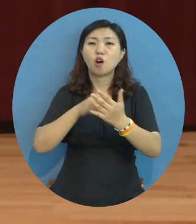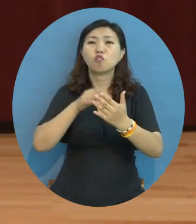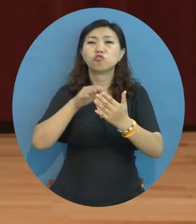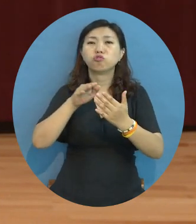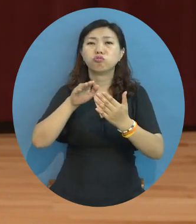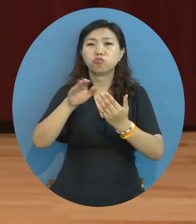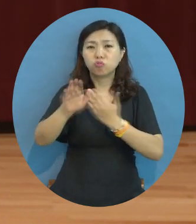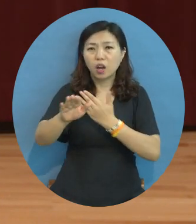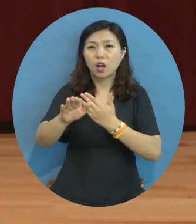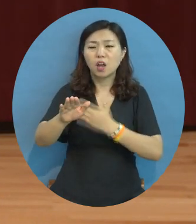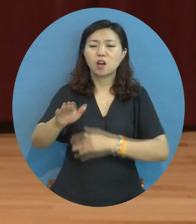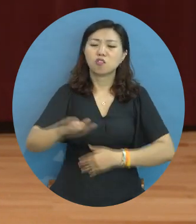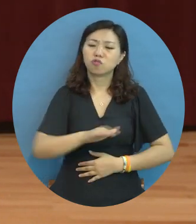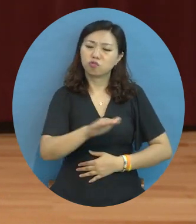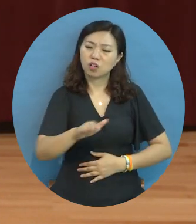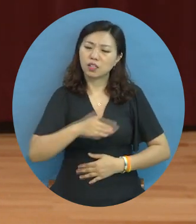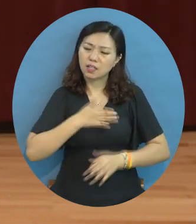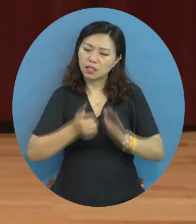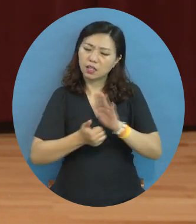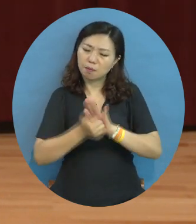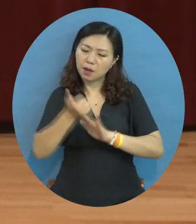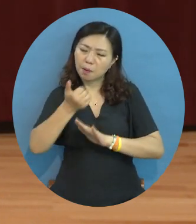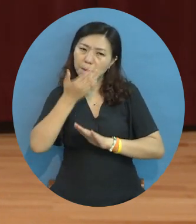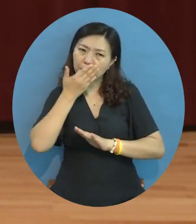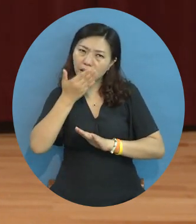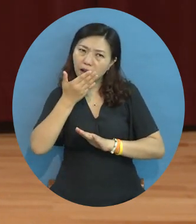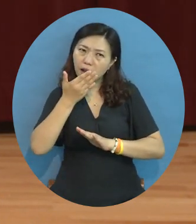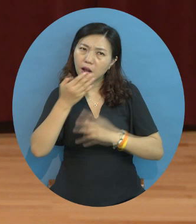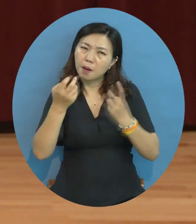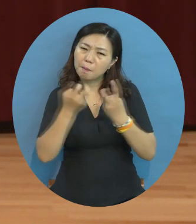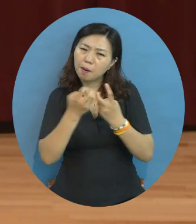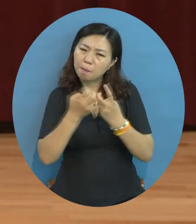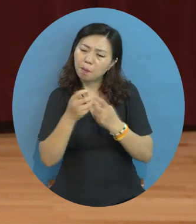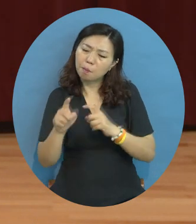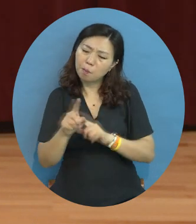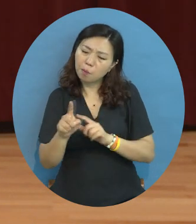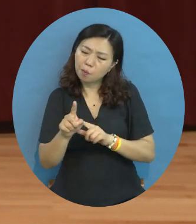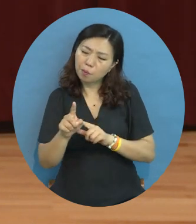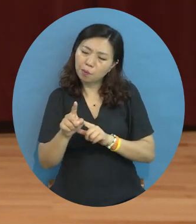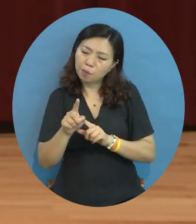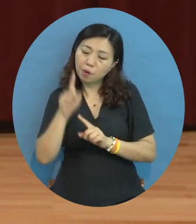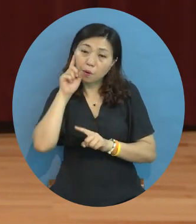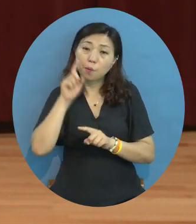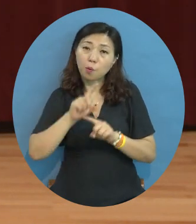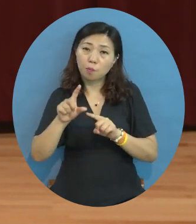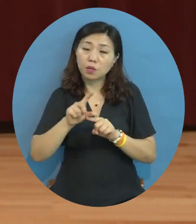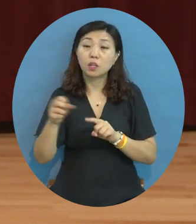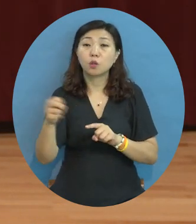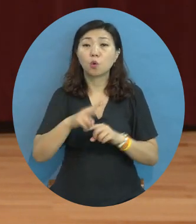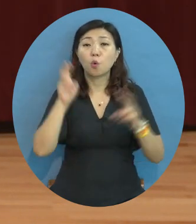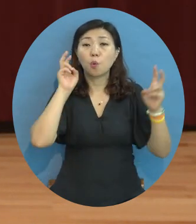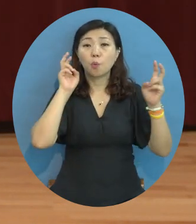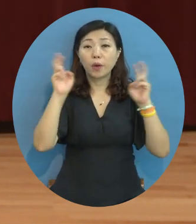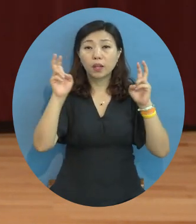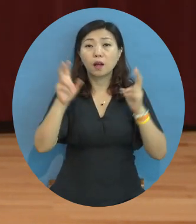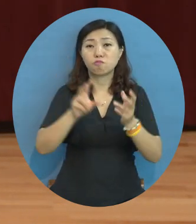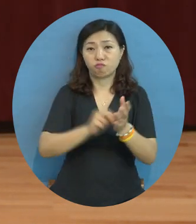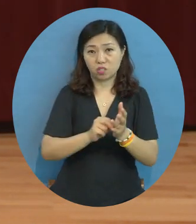우리가 우리에게 조금의 희망의 성향으로 나아가고 직장 문제도 이게